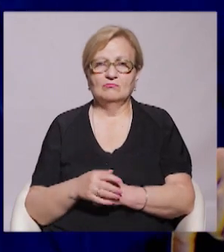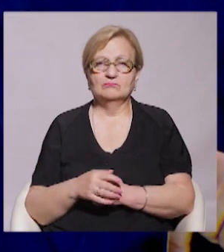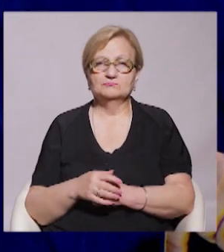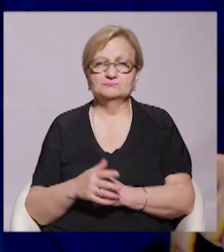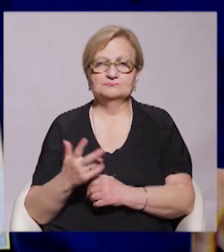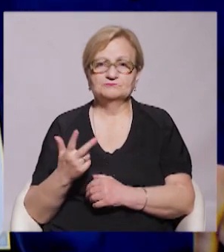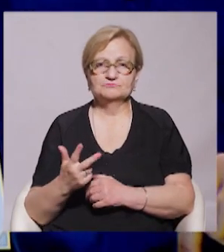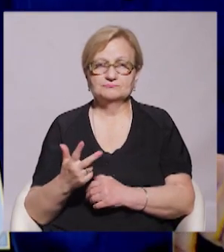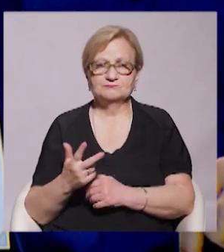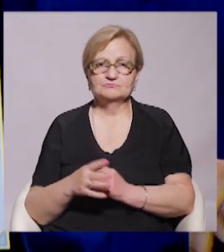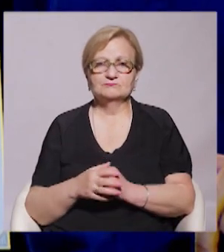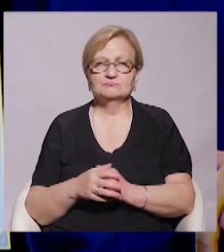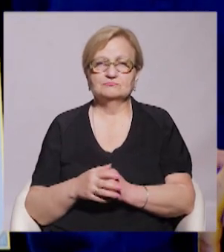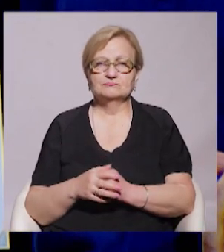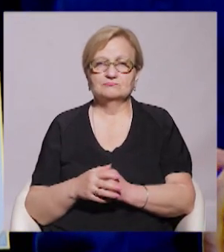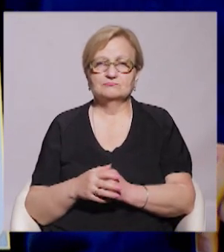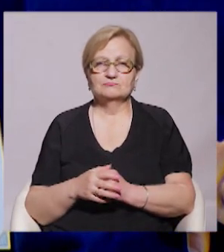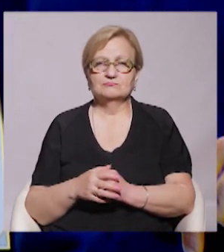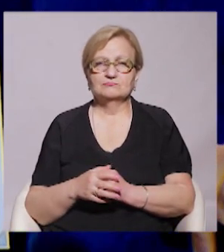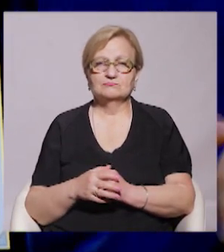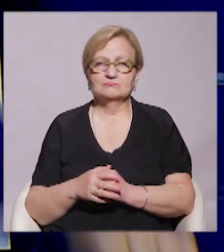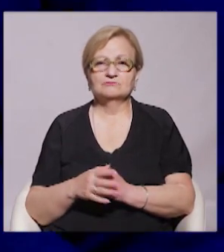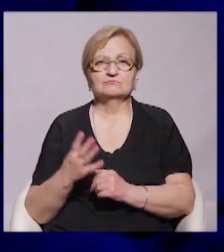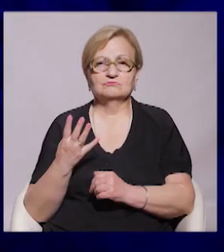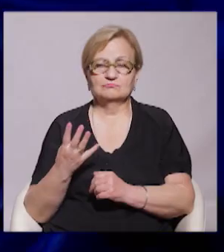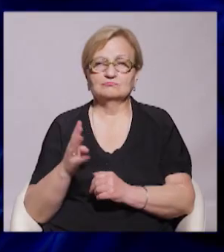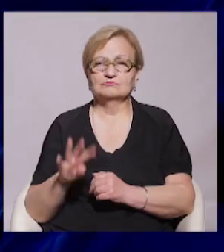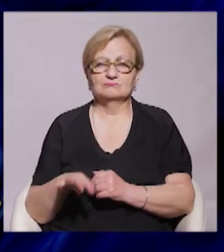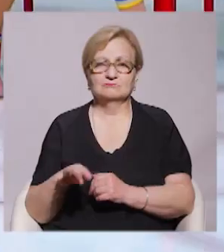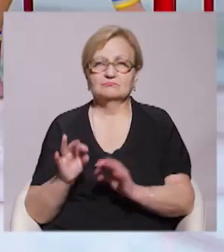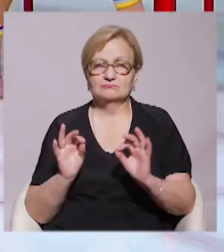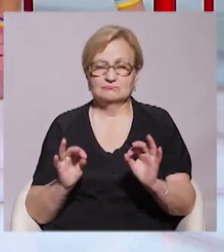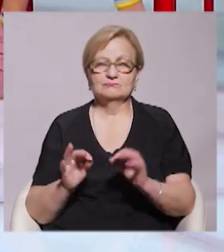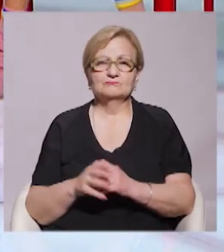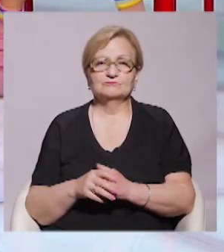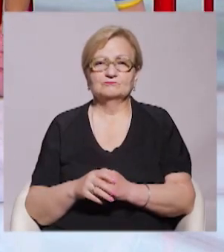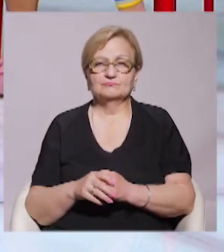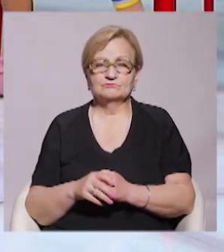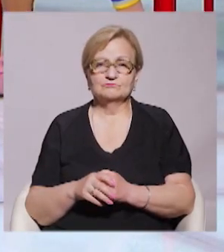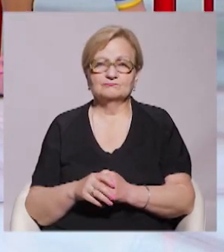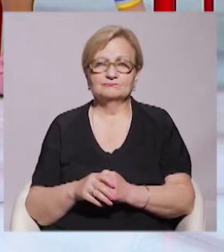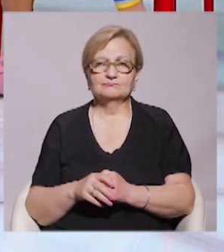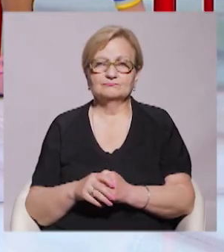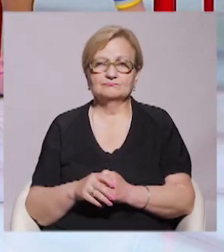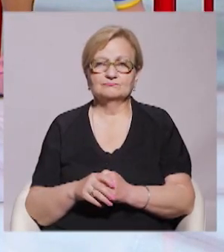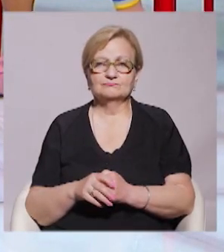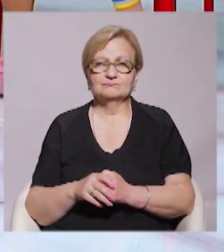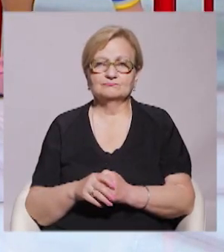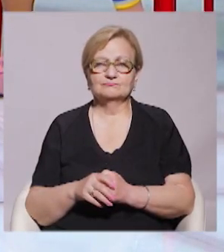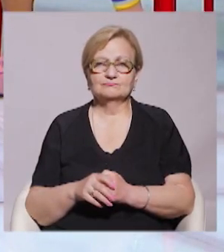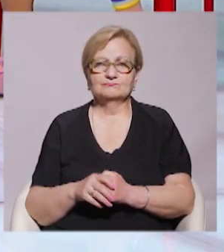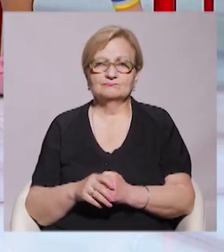2 3 4 შვენიერია მეტი ორიანი იქ აღარ არის